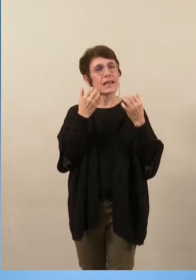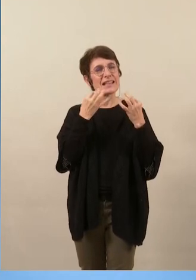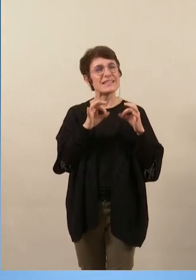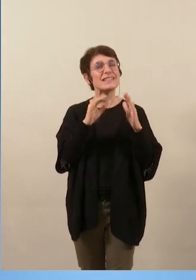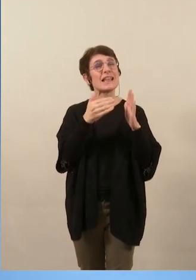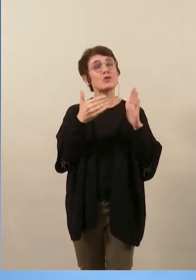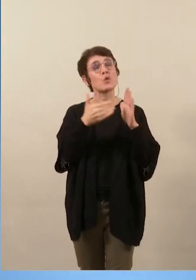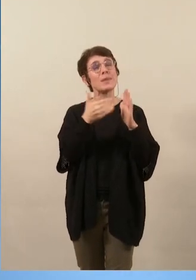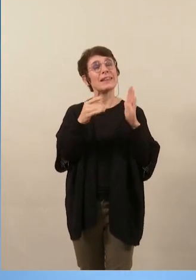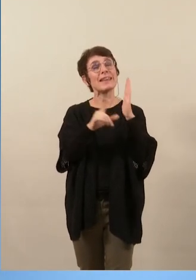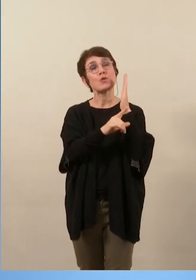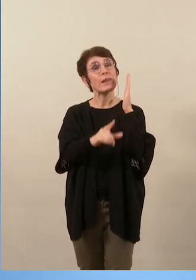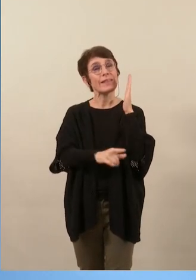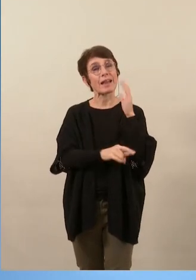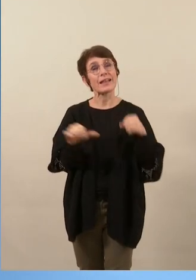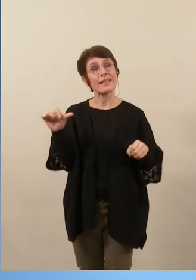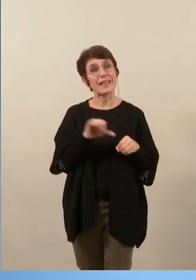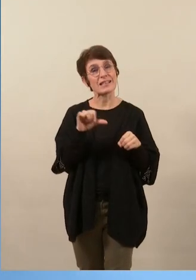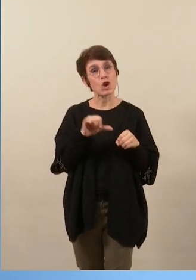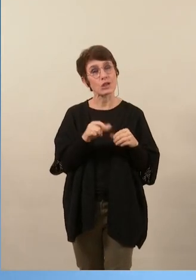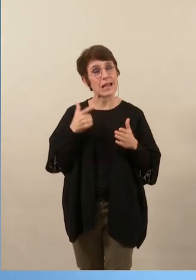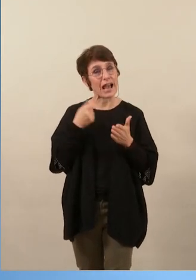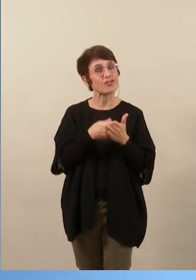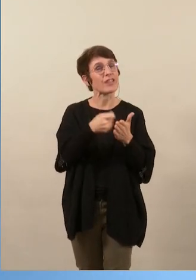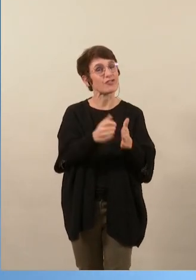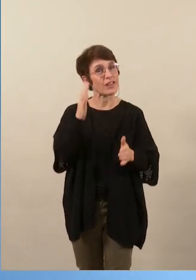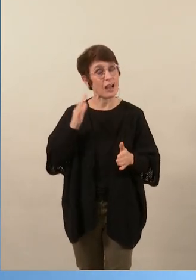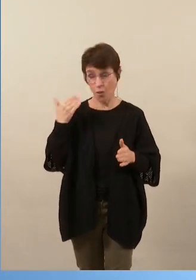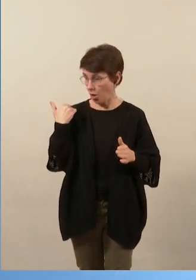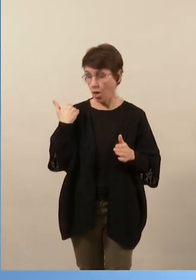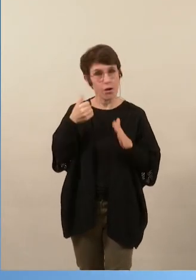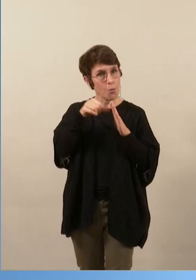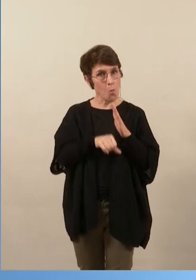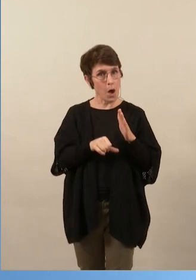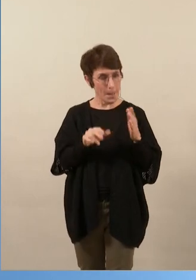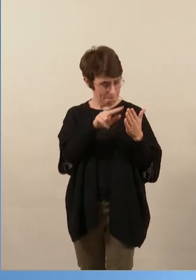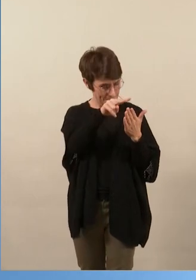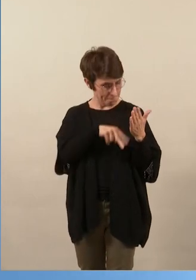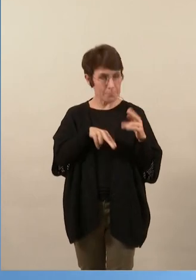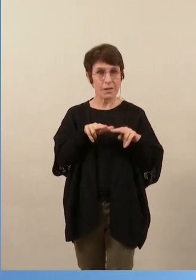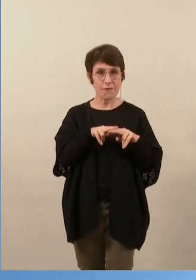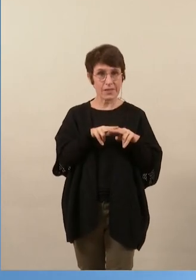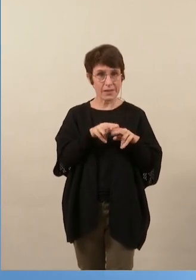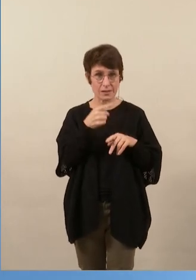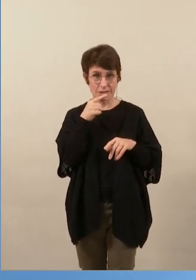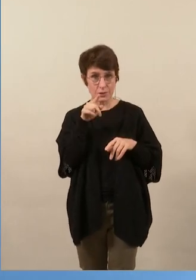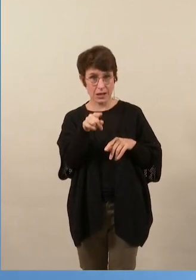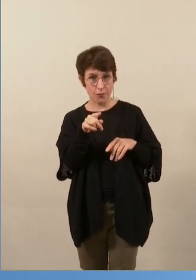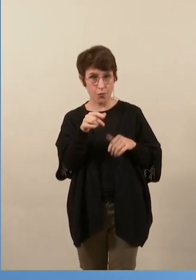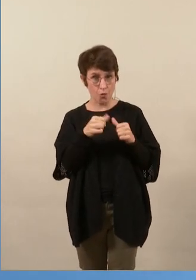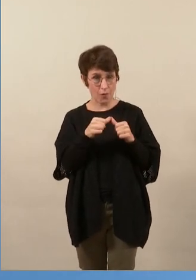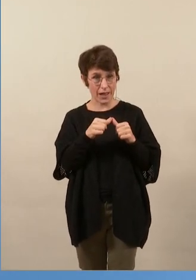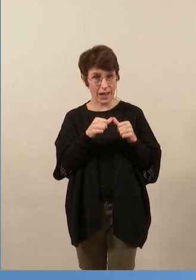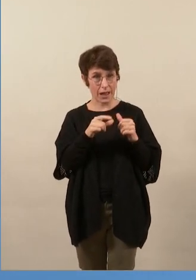carburant que vous achetiez il semblerait que vous n achetiez plus ce mois-ci euh peut-être avez-vous fait beaucoup de stock